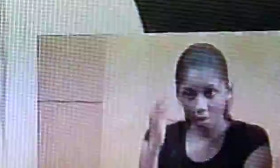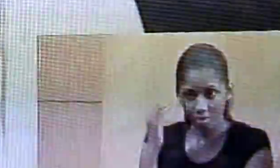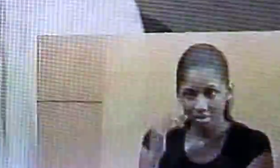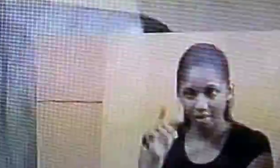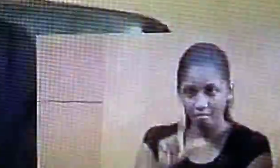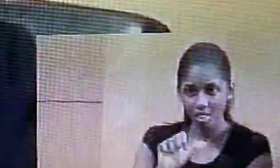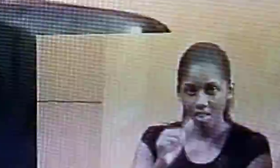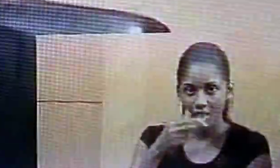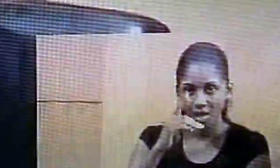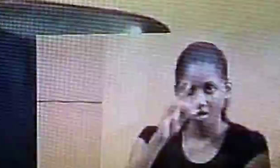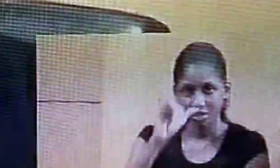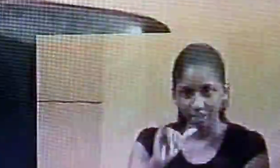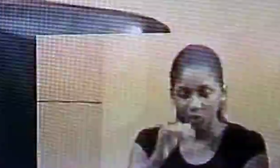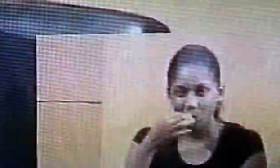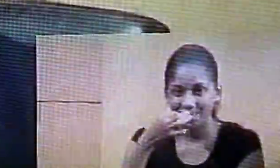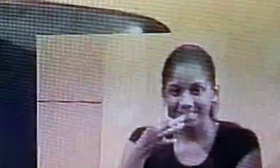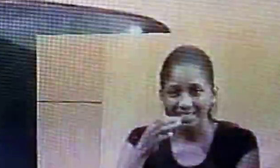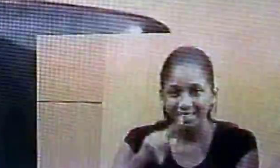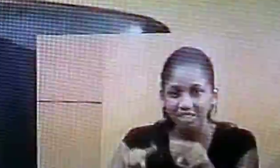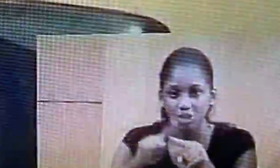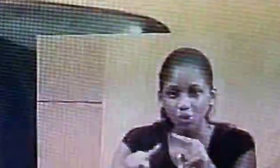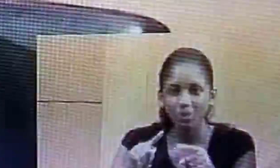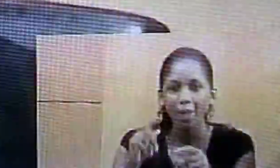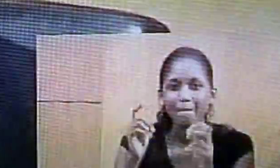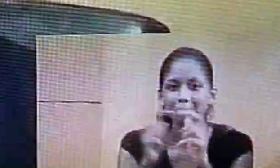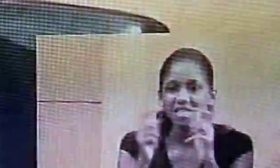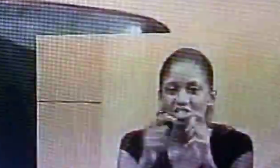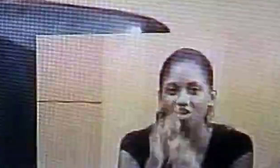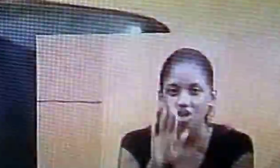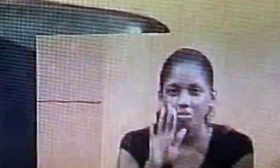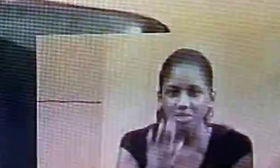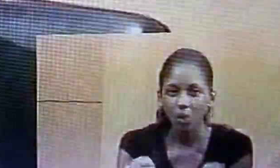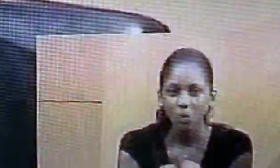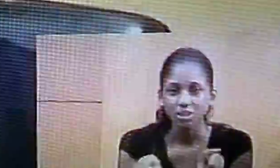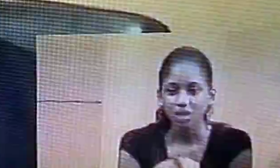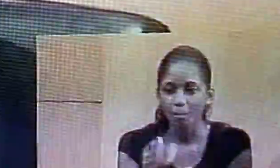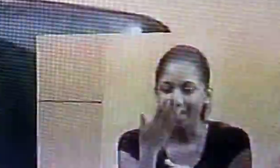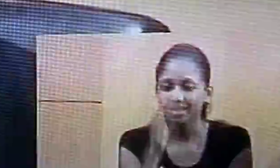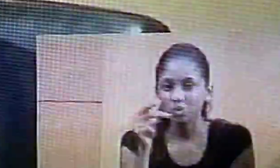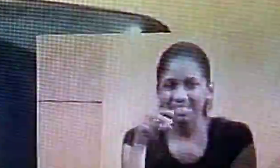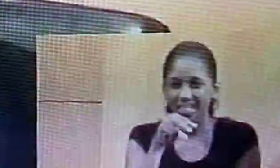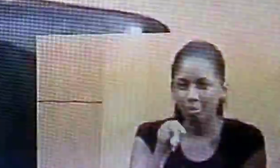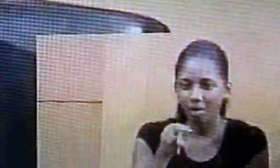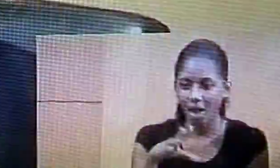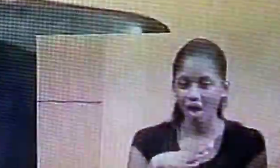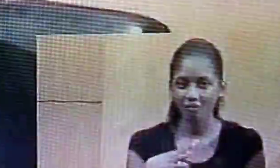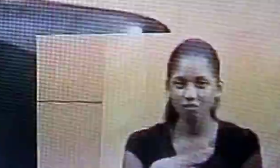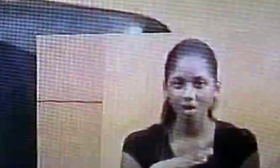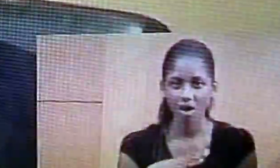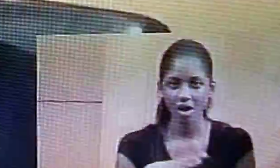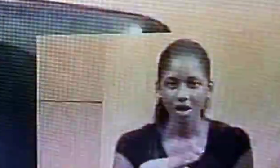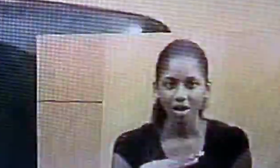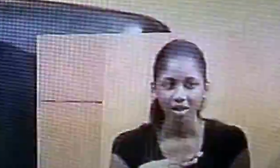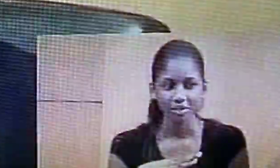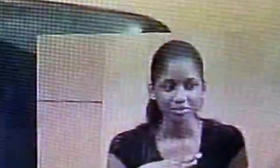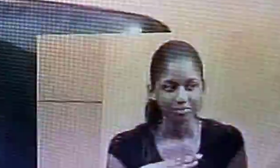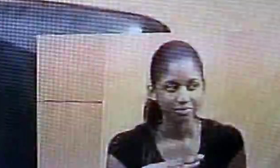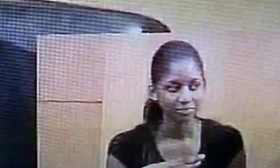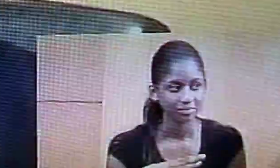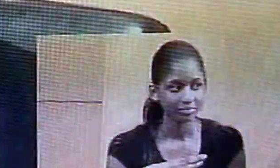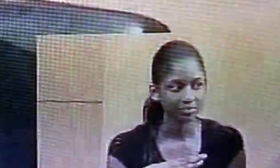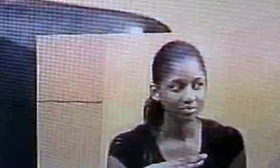cracher une telle méchanceté, de cracher un tel venin, d'avoir une langue qui